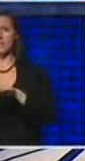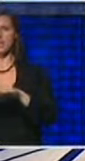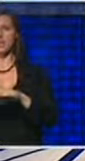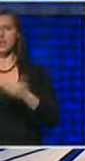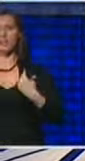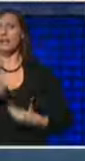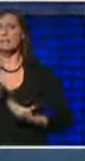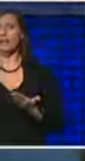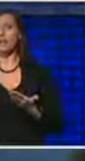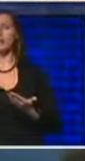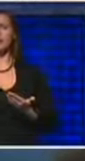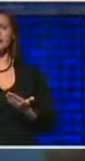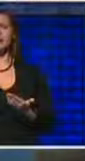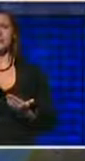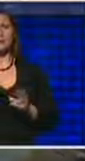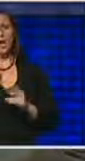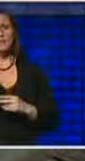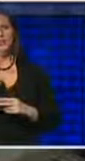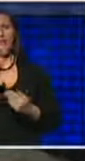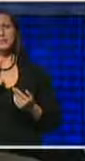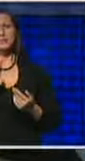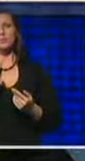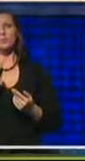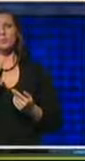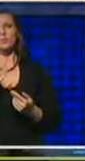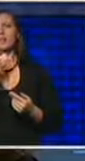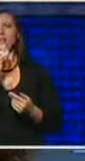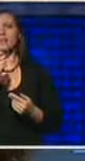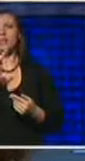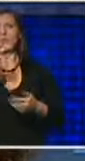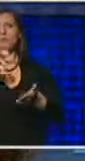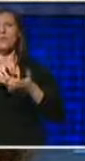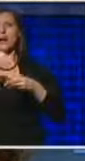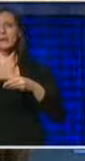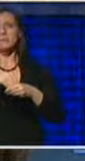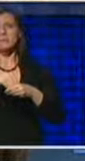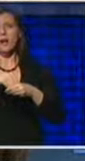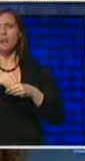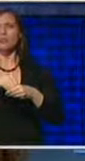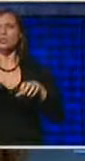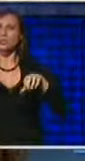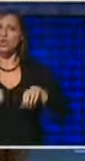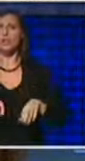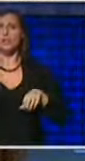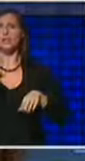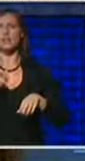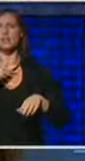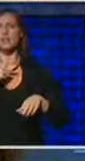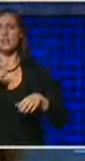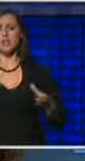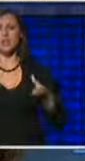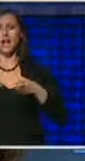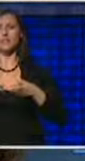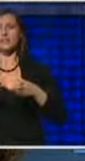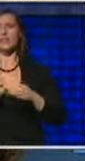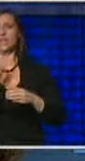képét mutatta. Mindenképpen azt látjuk, hogy sikerült a fővárosban stabilizálni azt a szavazóbázist, aki